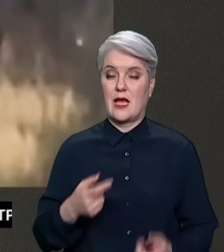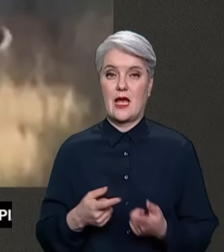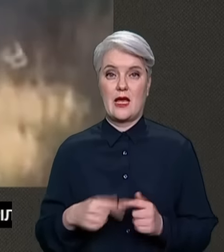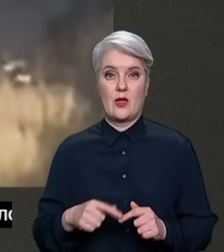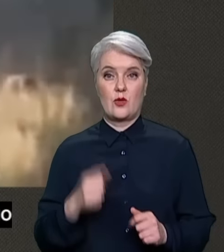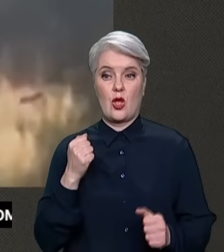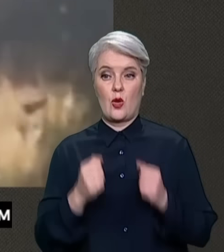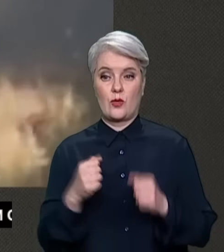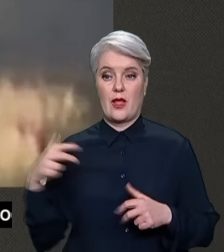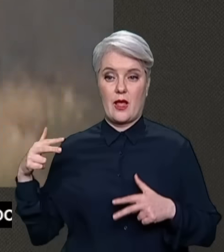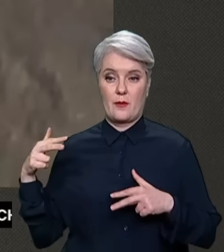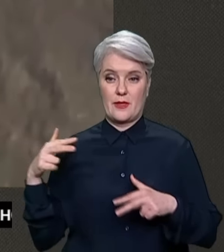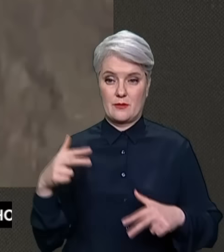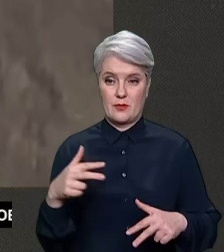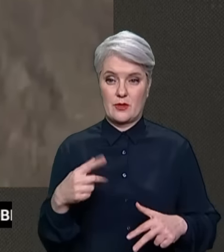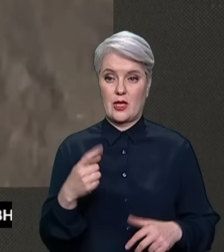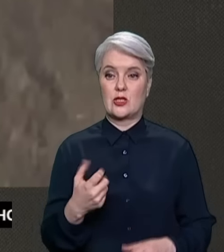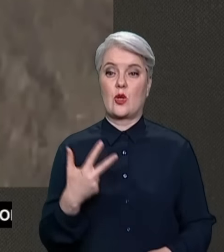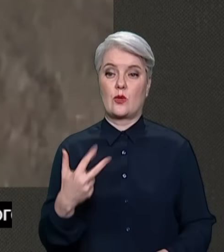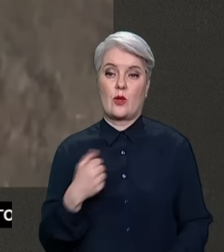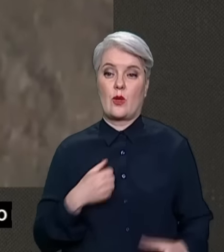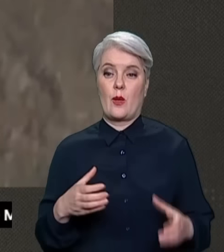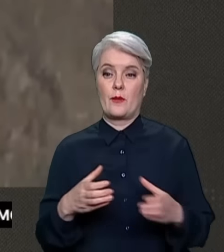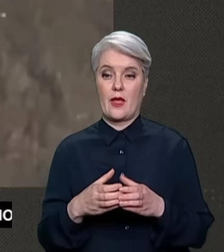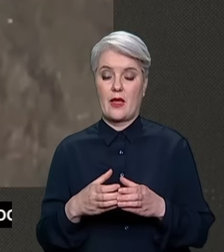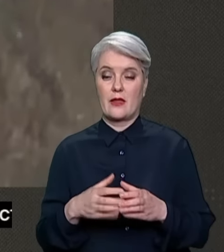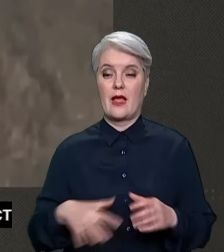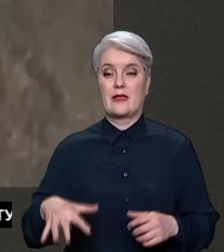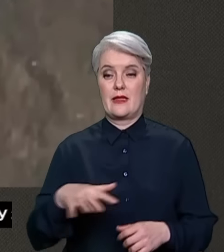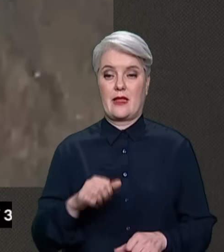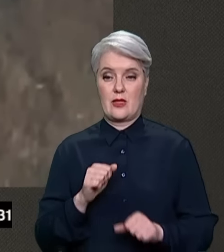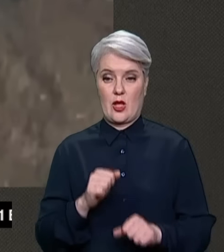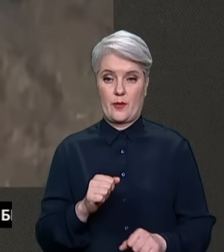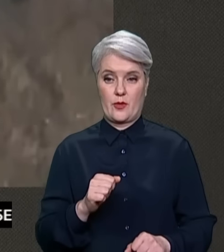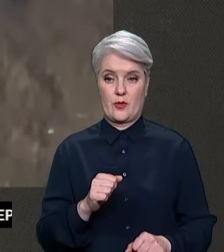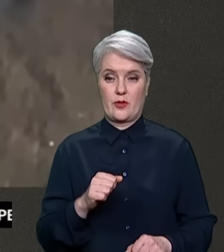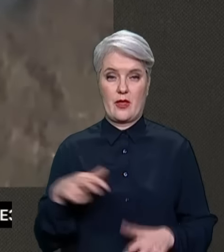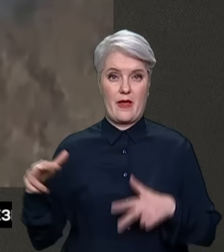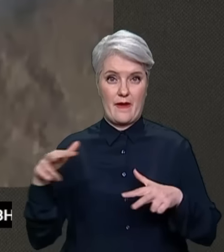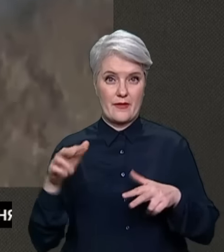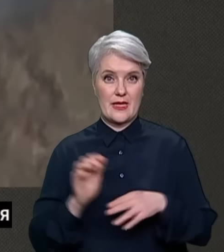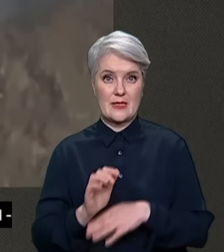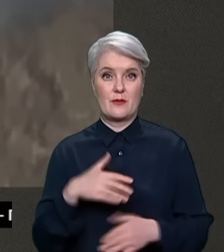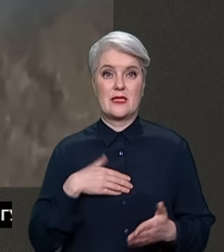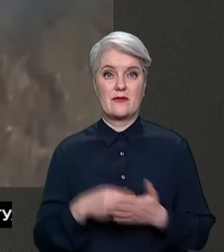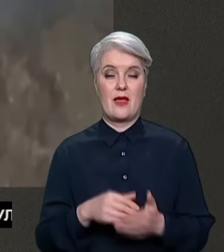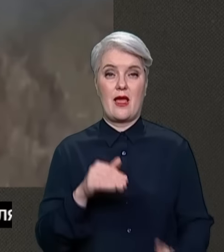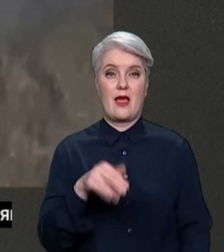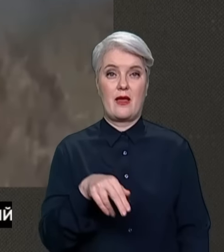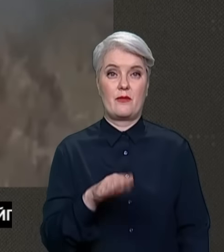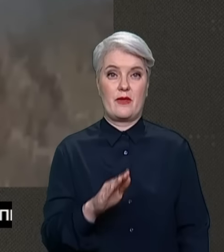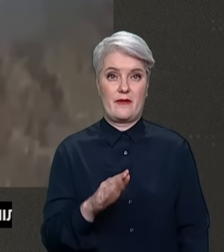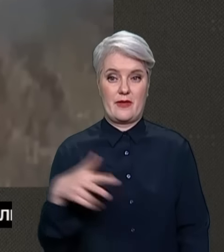ударних безпілотників «Чорний стриж» 103-ї бригади територіальної оборони. «Чорні стрижі» запустили свій FPV-дрон